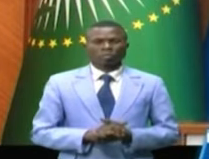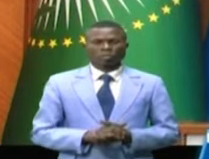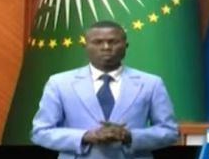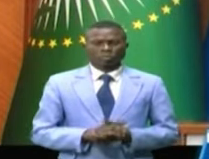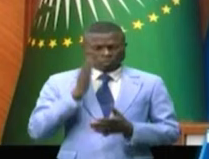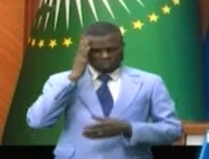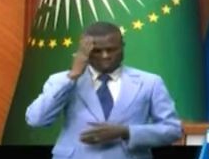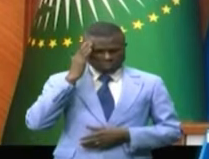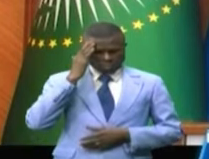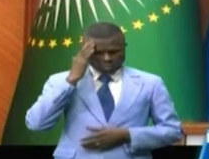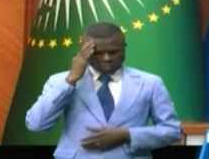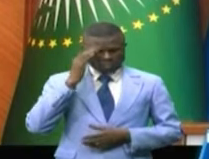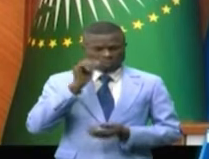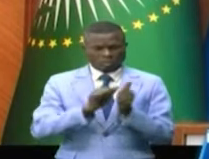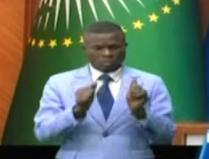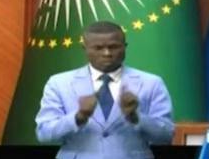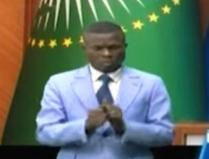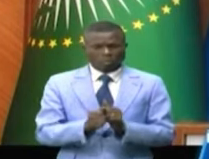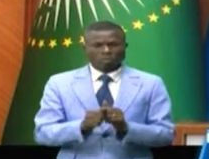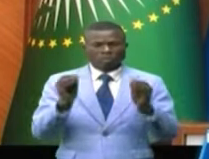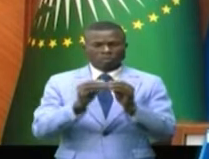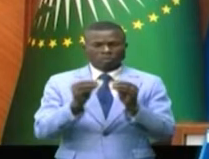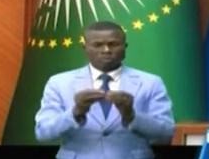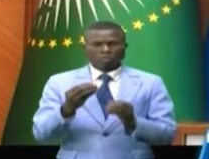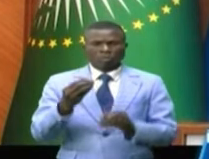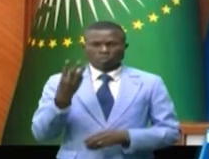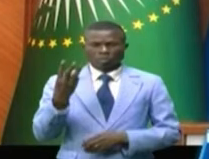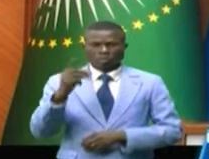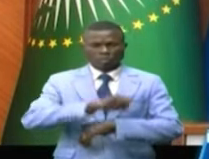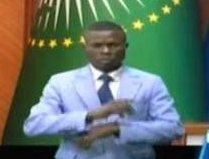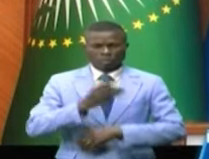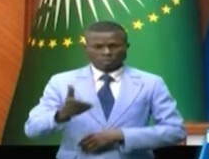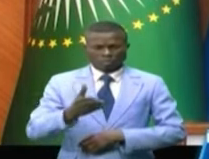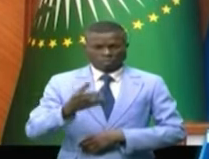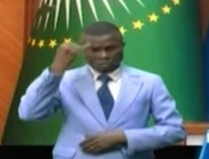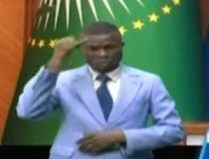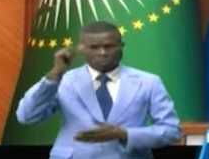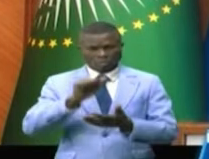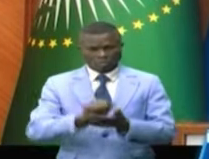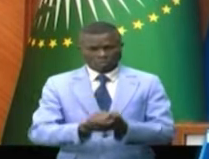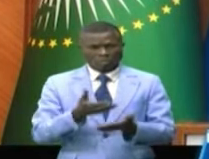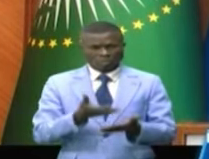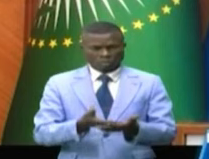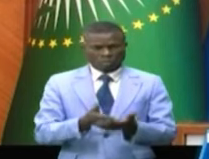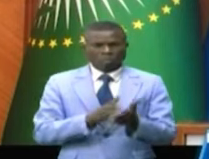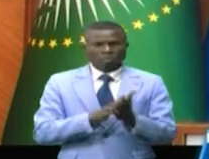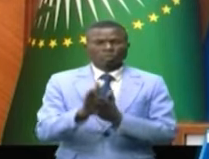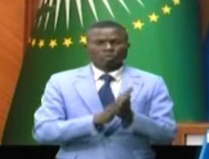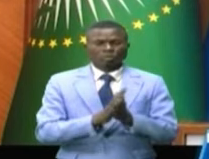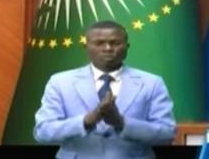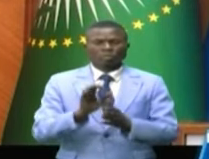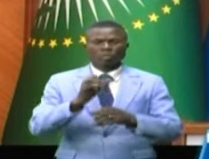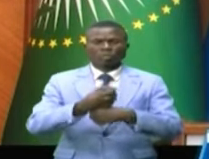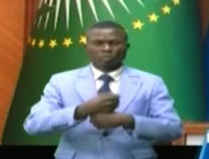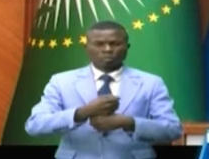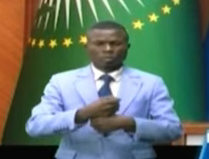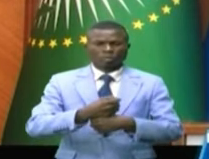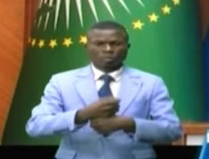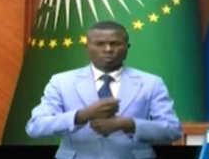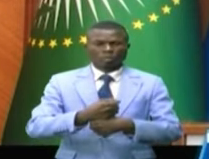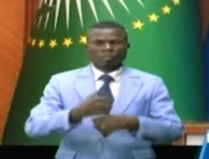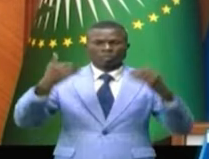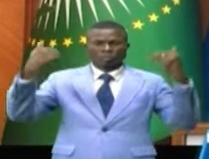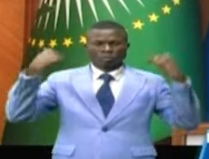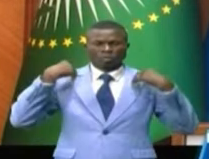S'inspirant des tendances dégagées des travaux de la table ronde, ce dispositif transitoire consistera au rétablissement de